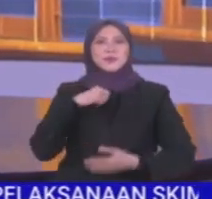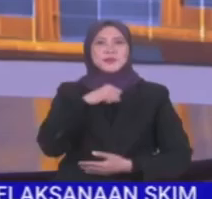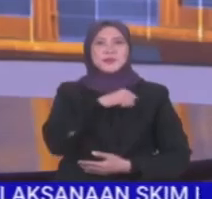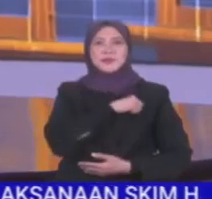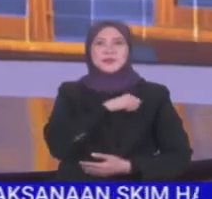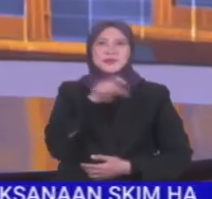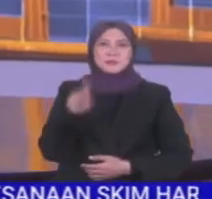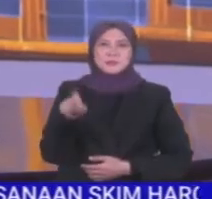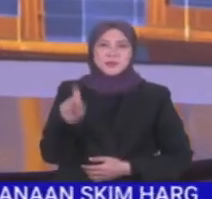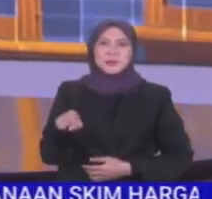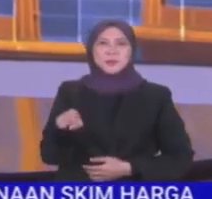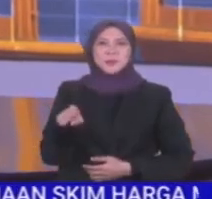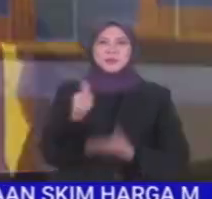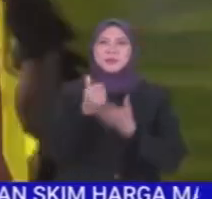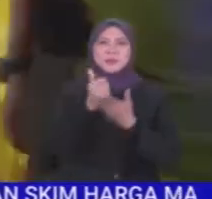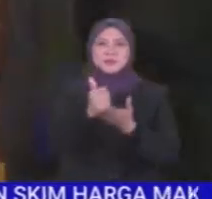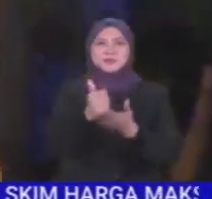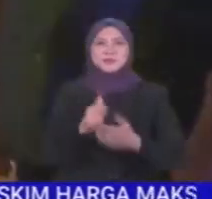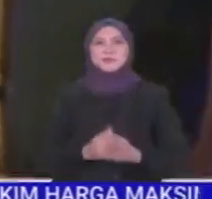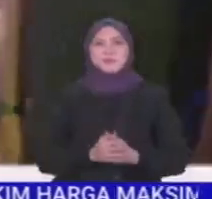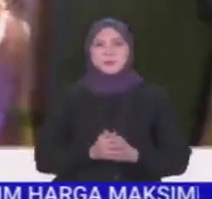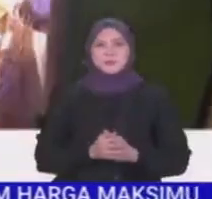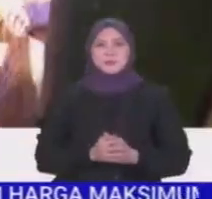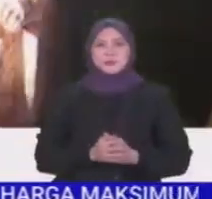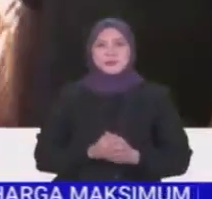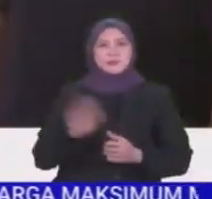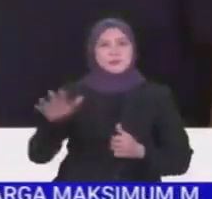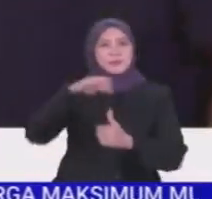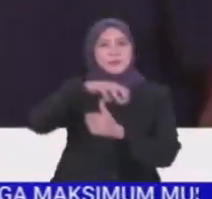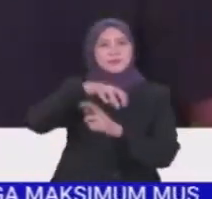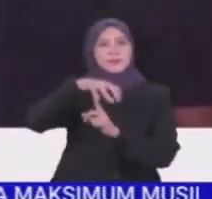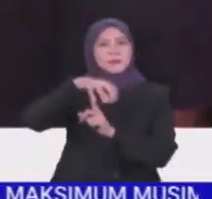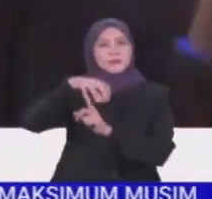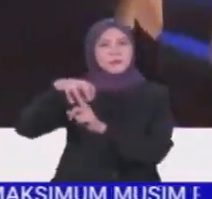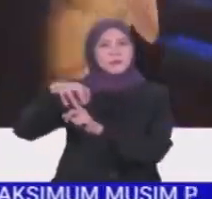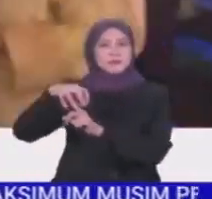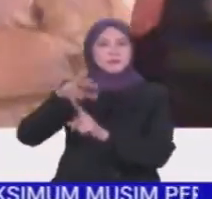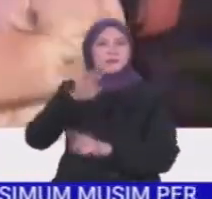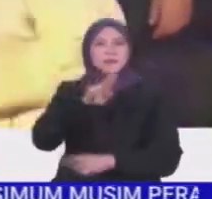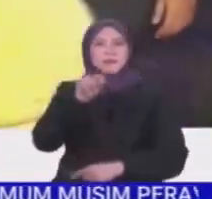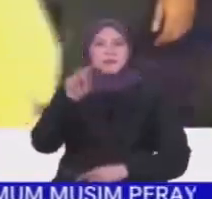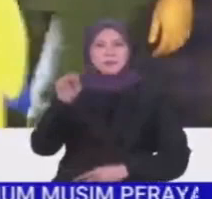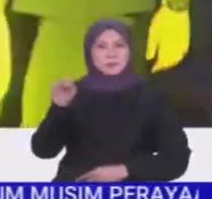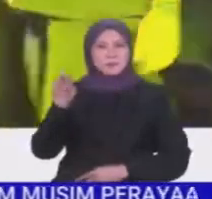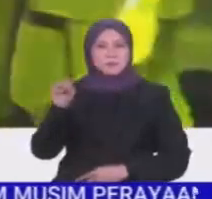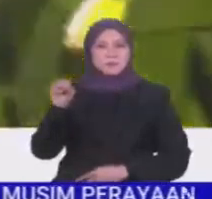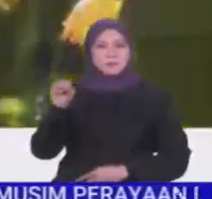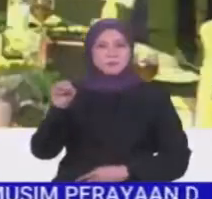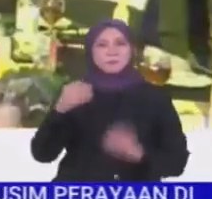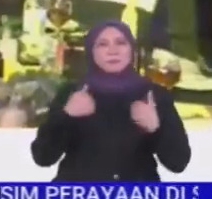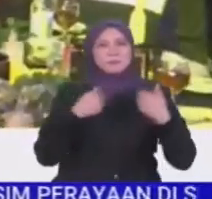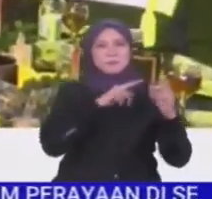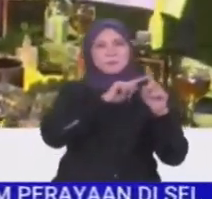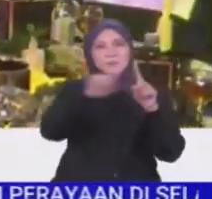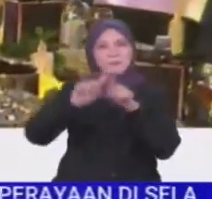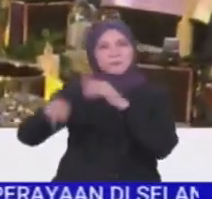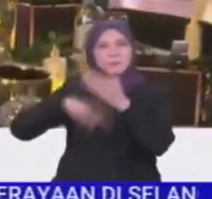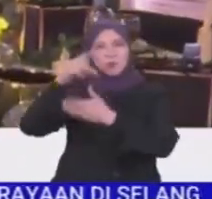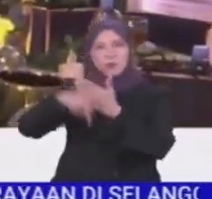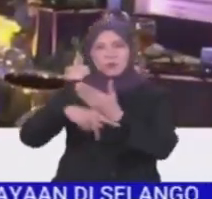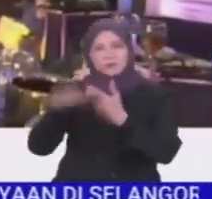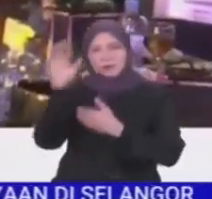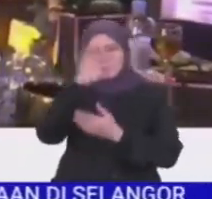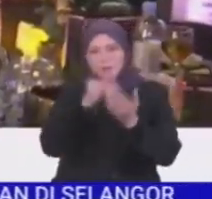yang memerlukan. Baginda yang juga Penaung Diraja PVRTM bertitah, penganjuran pelbagai program mencari dana